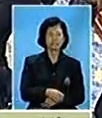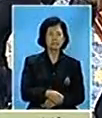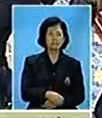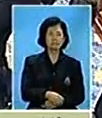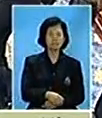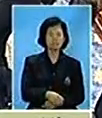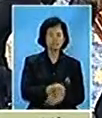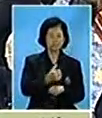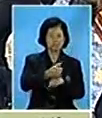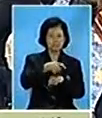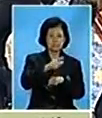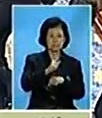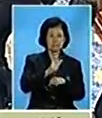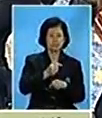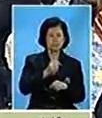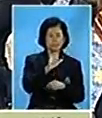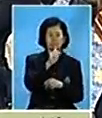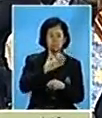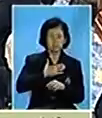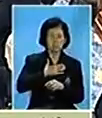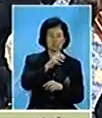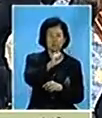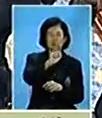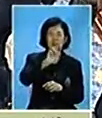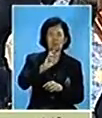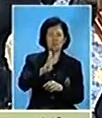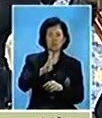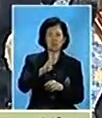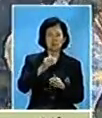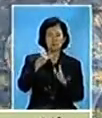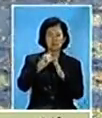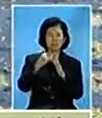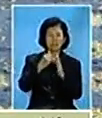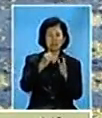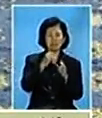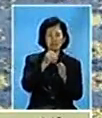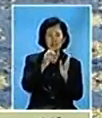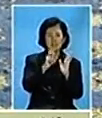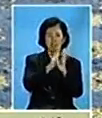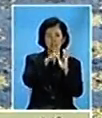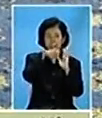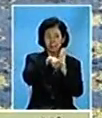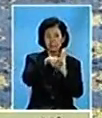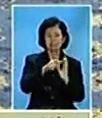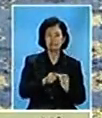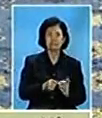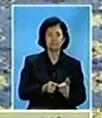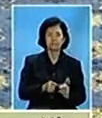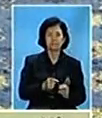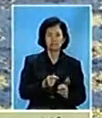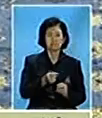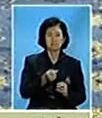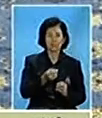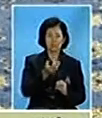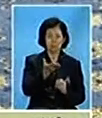ท่านประธานที่เคารพครับกฤตอธิแก้วสมาชิกวุฒิสภาจังหวัดกำแพงเพชรท่านประธานครับผมค่อนข้างจะ